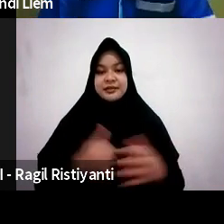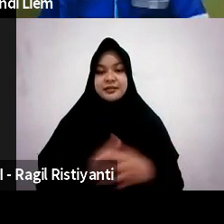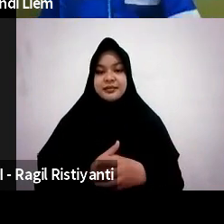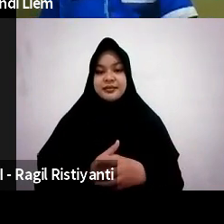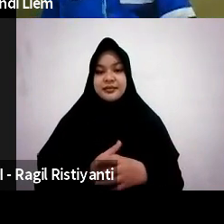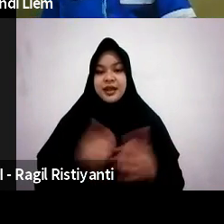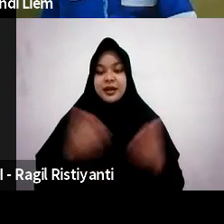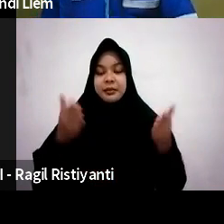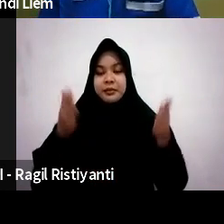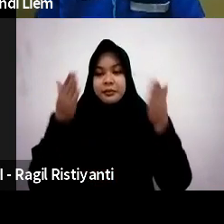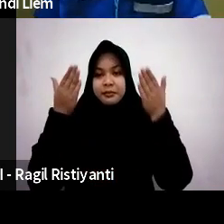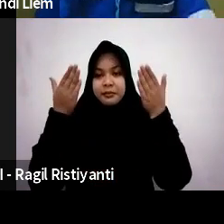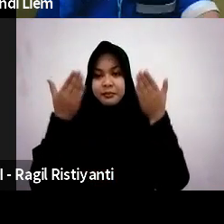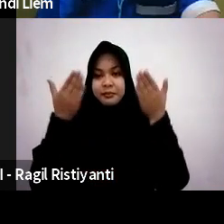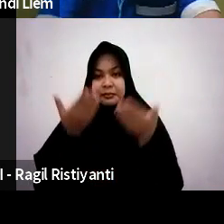teman-teman